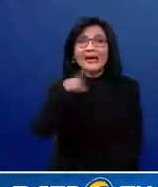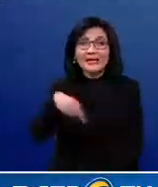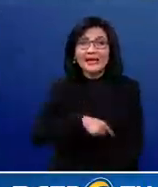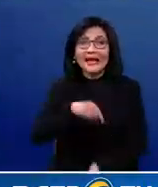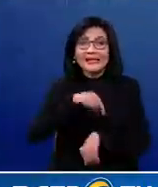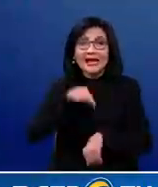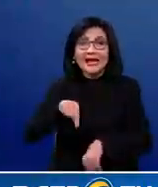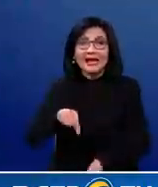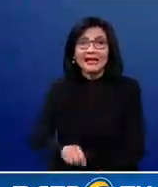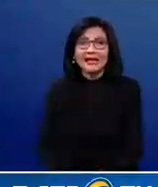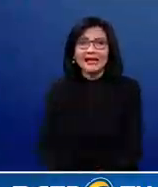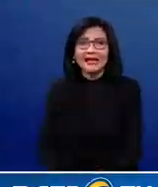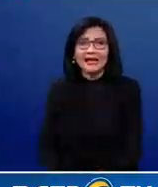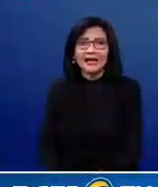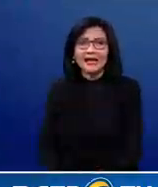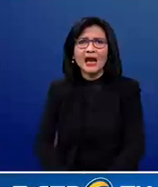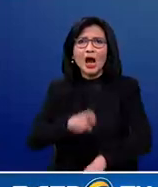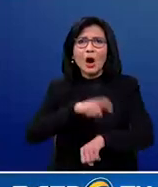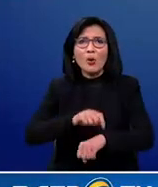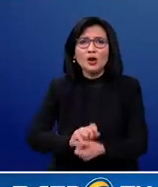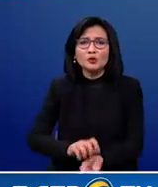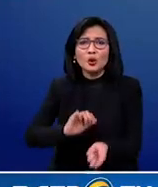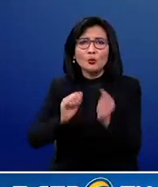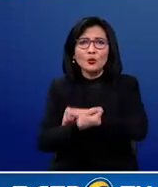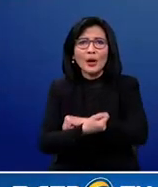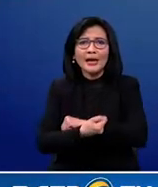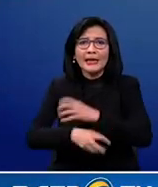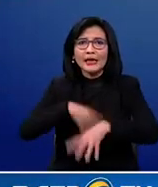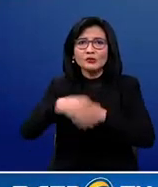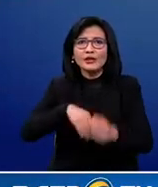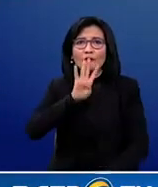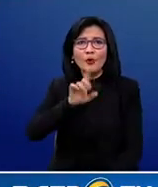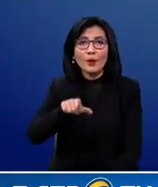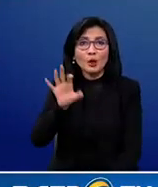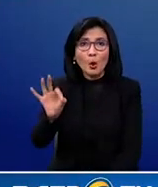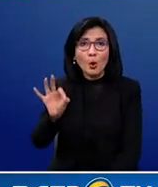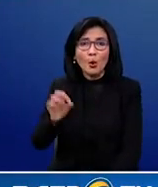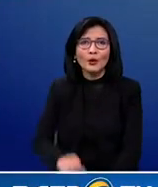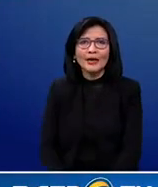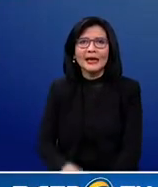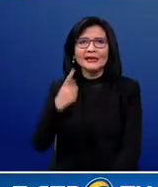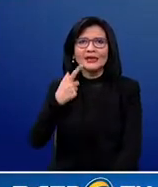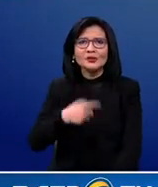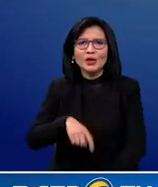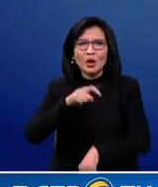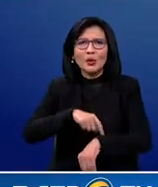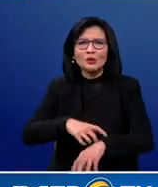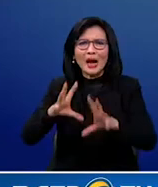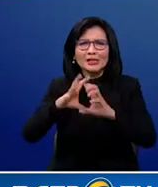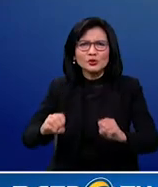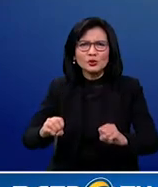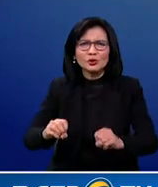menghadapi era revolusi industri 4.0 dan juga menghadapi era disrupsi ini nanti ke